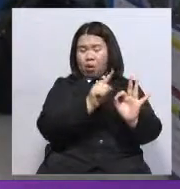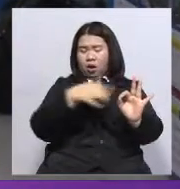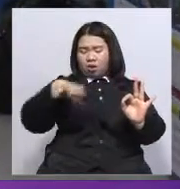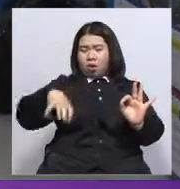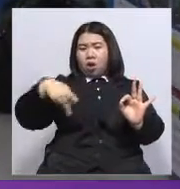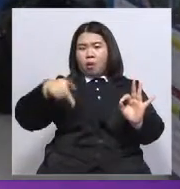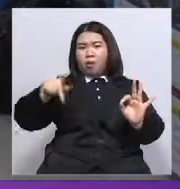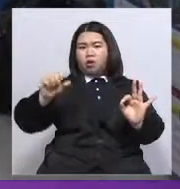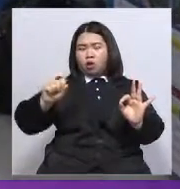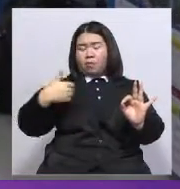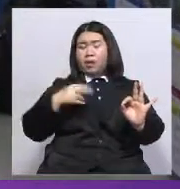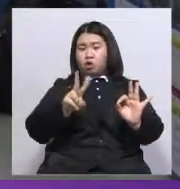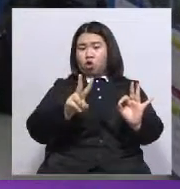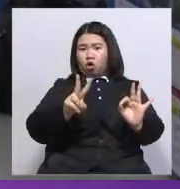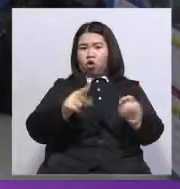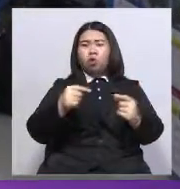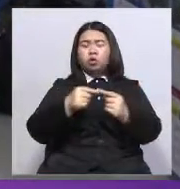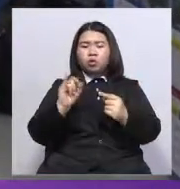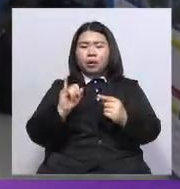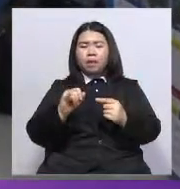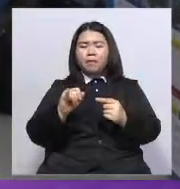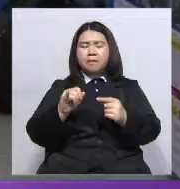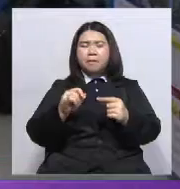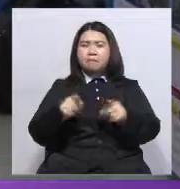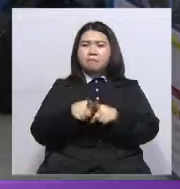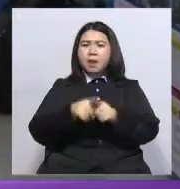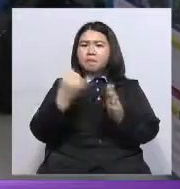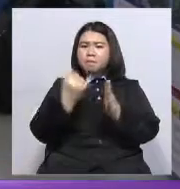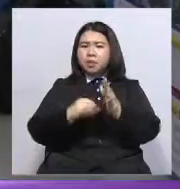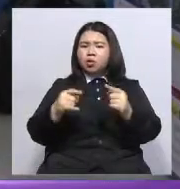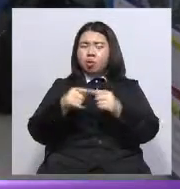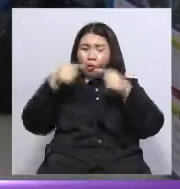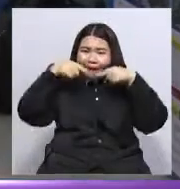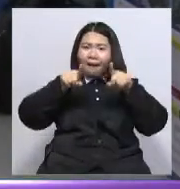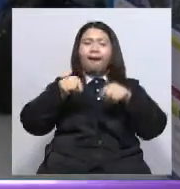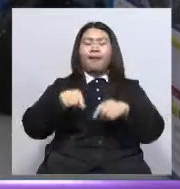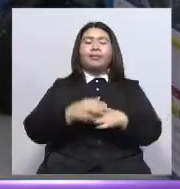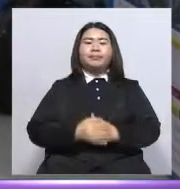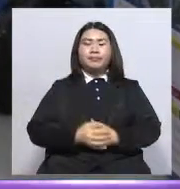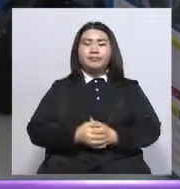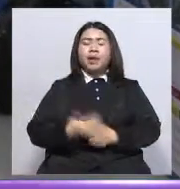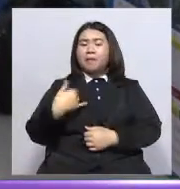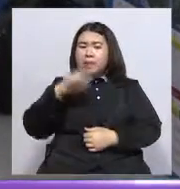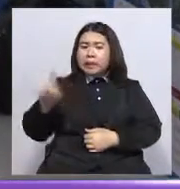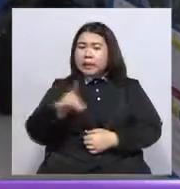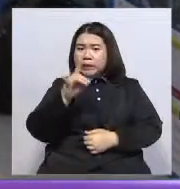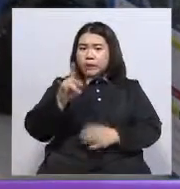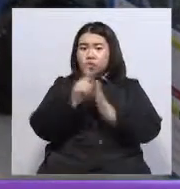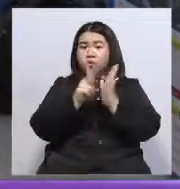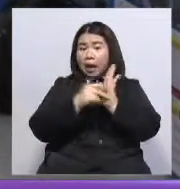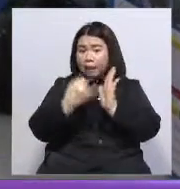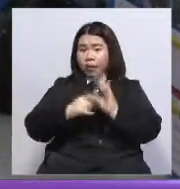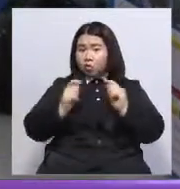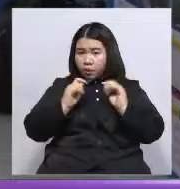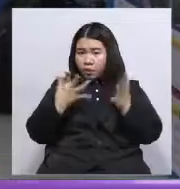นั้นมีอีก2ข้อหาก็คือในเรื่องของการครอบครองซากสัตว์ป่าคุ้มครองซากสัตว์ป่าคุ้มครองไว้ในครอบครองโดยไม่ได้รับอนุ